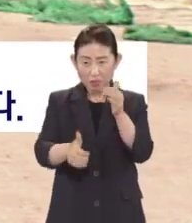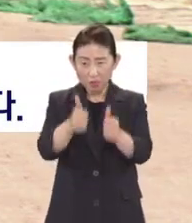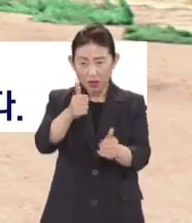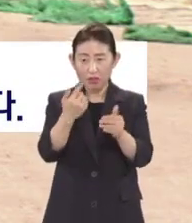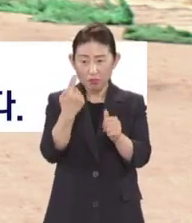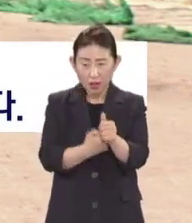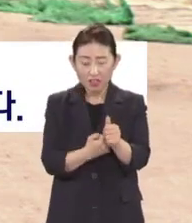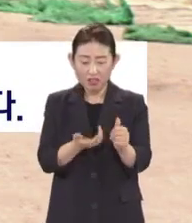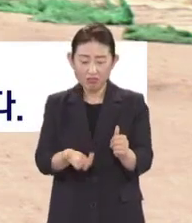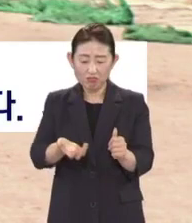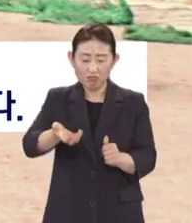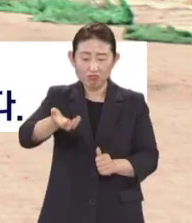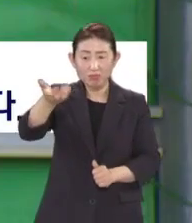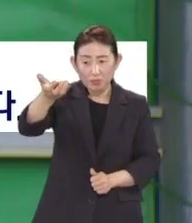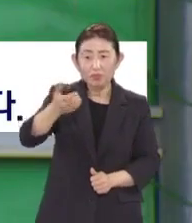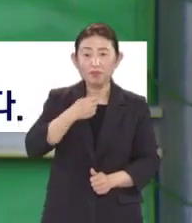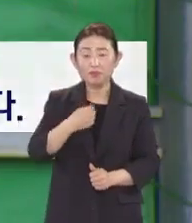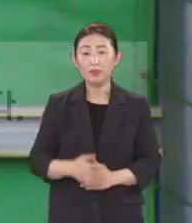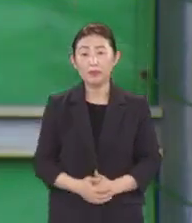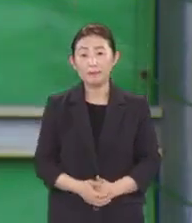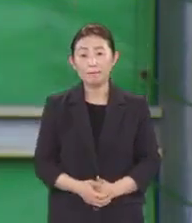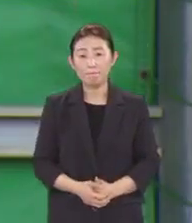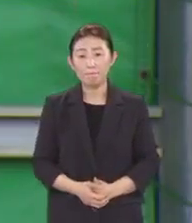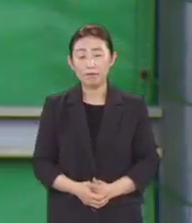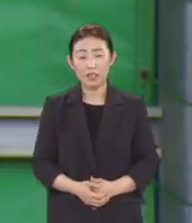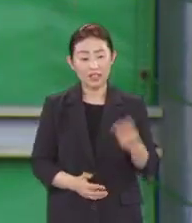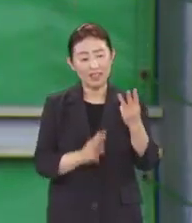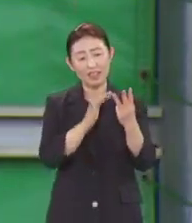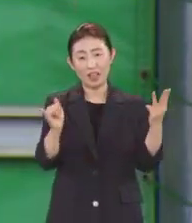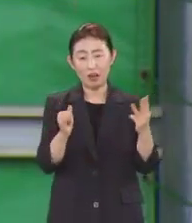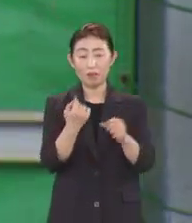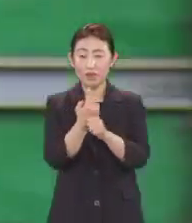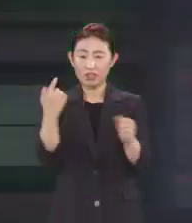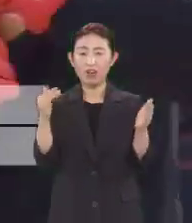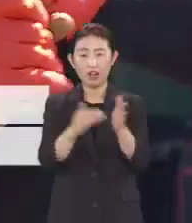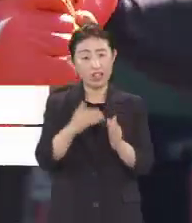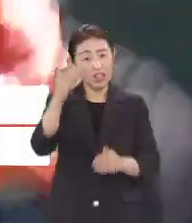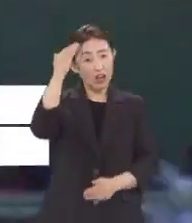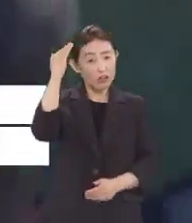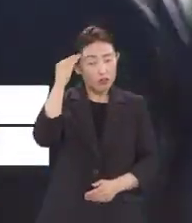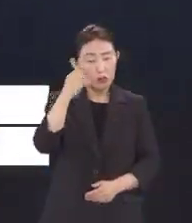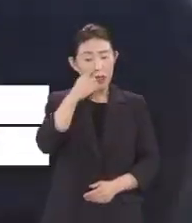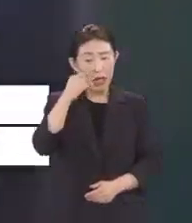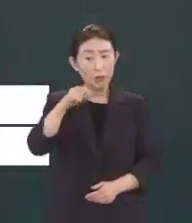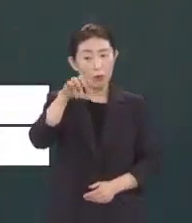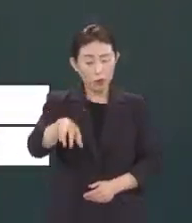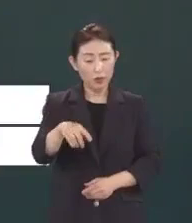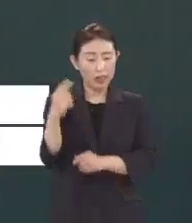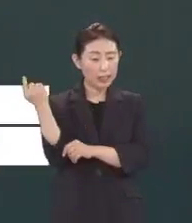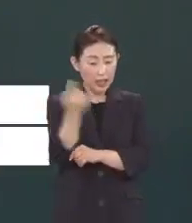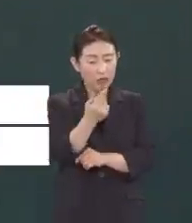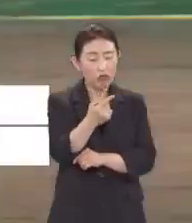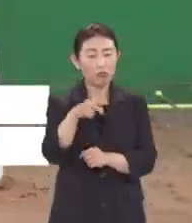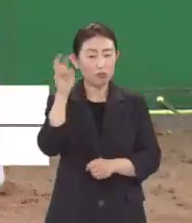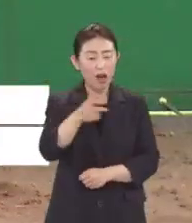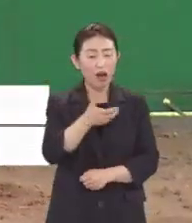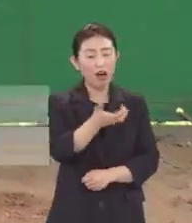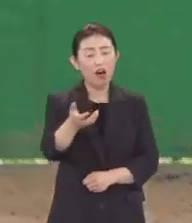that, you know, that's what I'm here for. 세 선수 모두 지난해까지 한국과 일본 등 아시아 무대에서 뛴 경험이